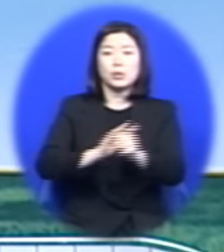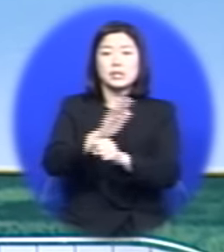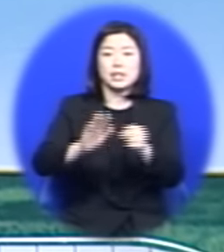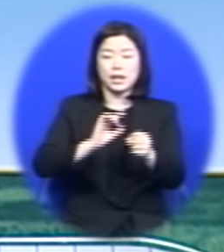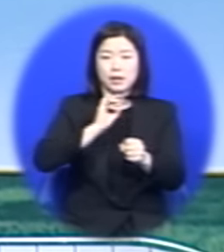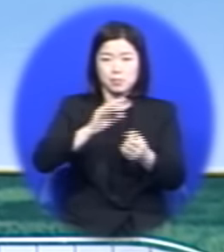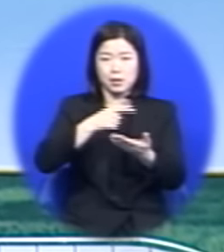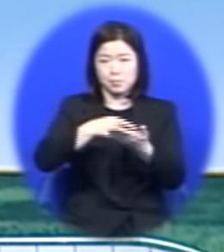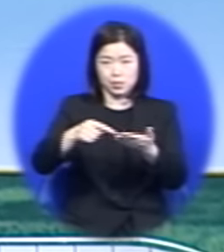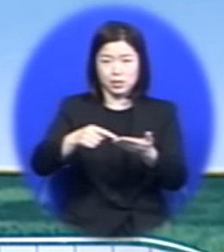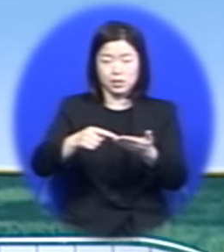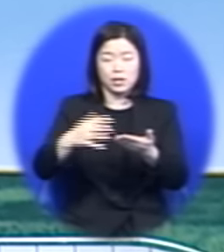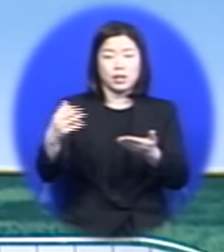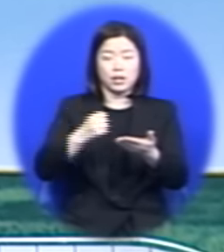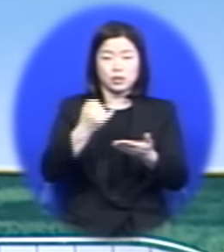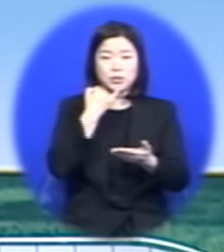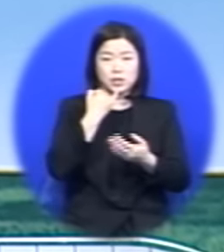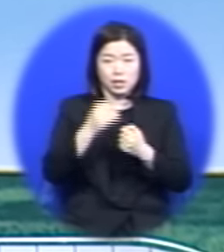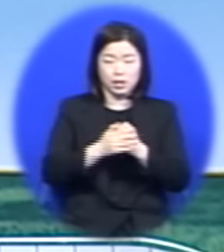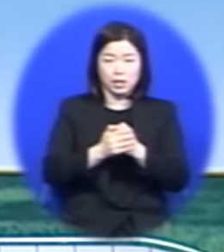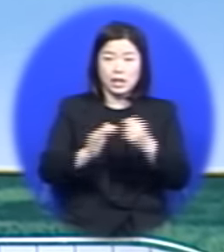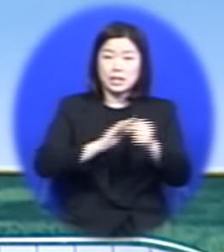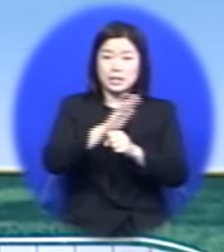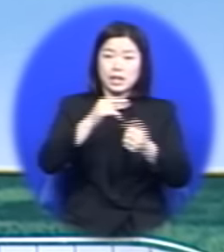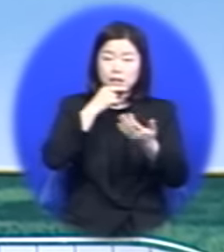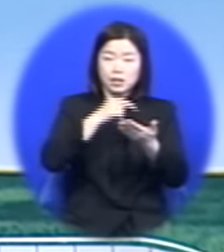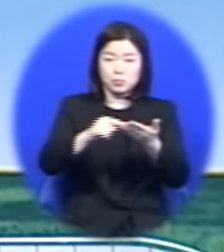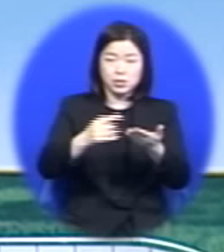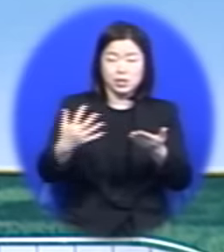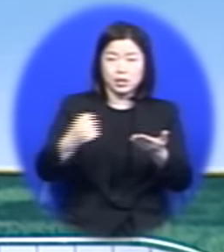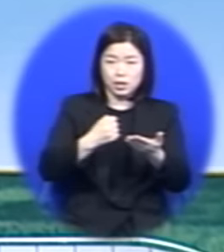했습니다. 그러니까 사랑의 빚은 져도 된다는 뜻인데